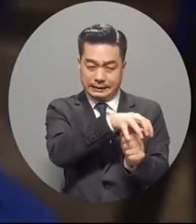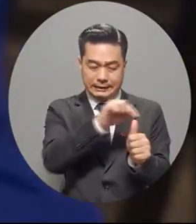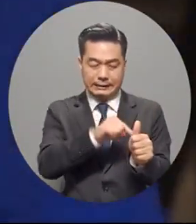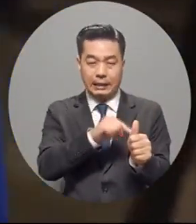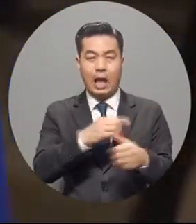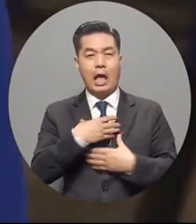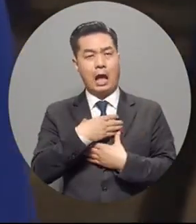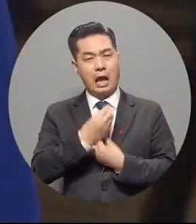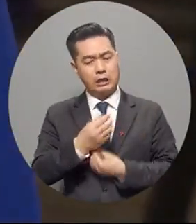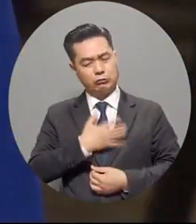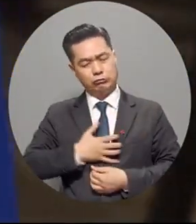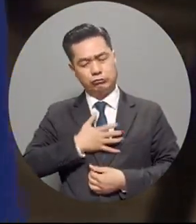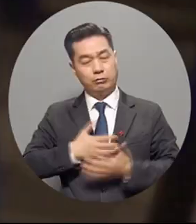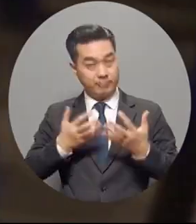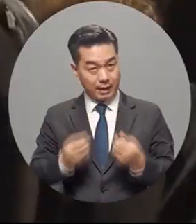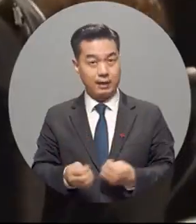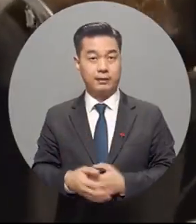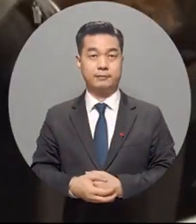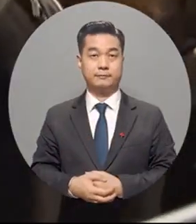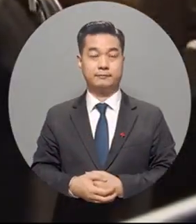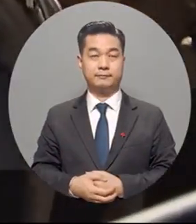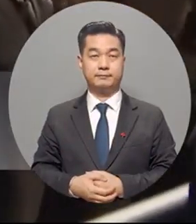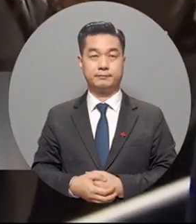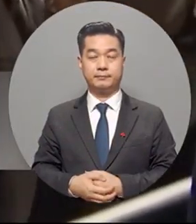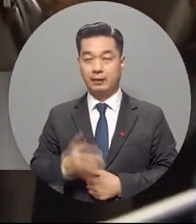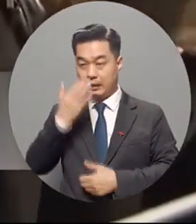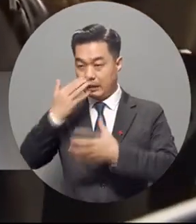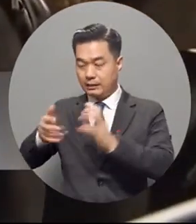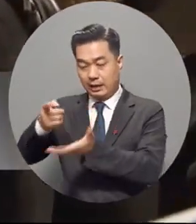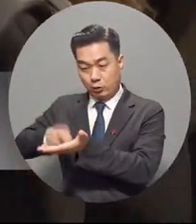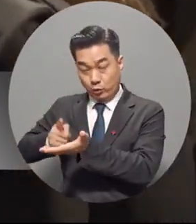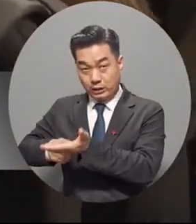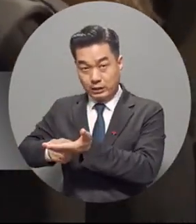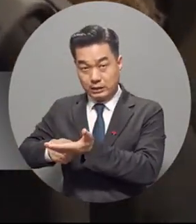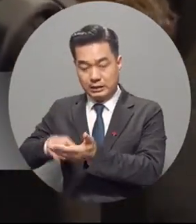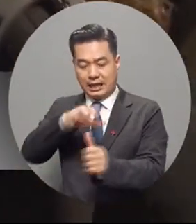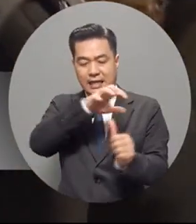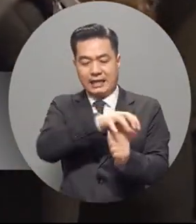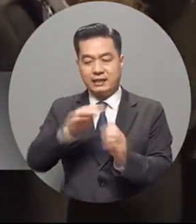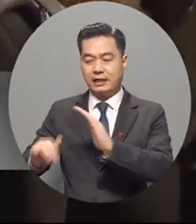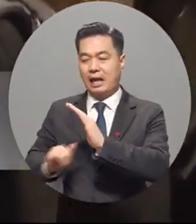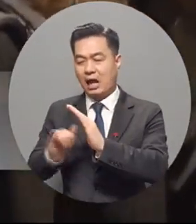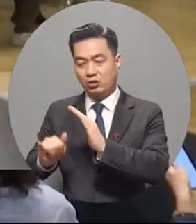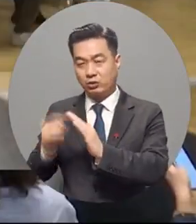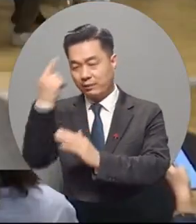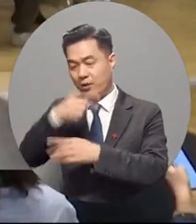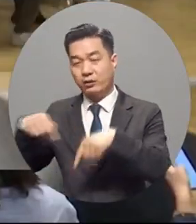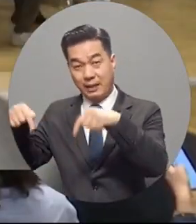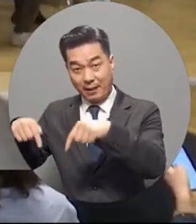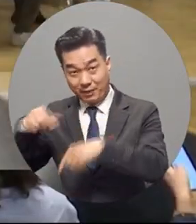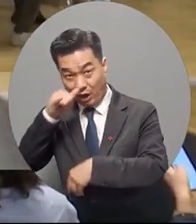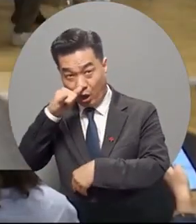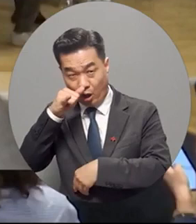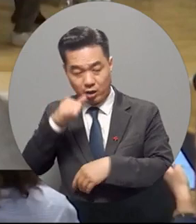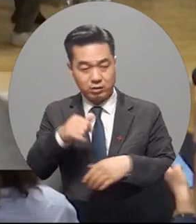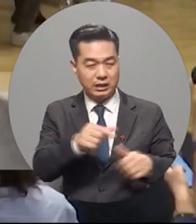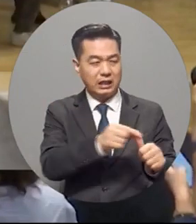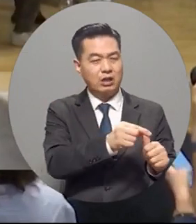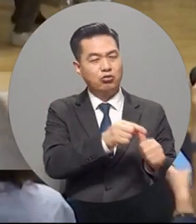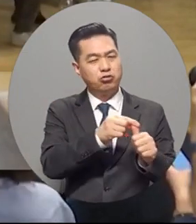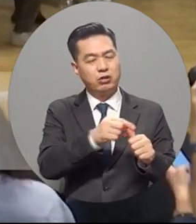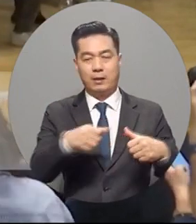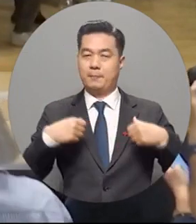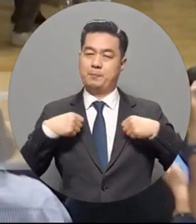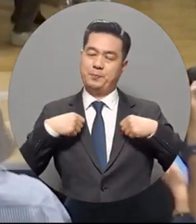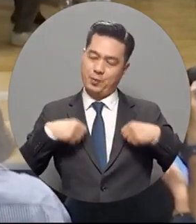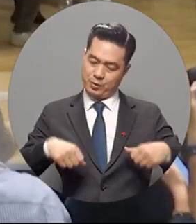우려는 더 커졌습니다. 네타냐후 총리와 인질 가족들은 면담을 가졌지만 총리가 인질 구출을 일부는 포기해야 한다는